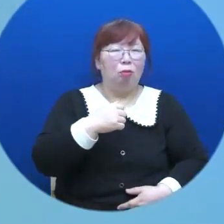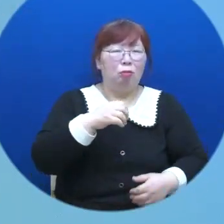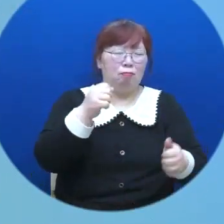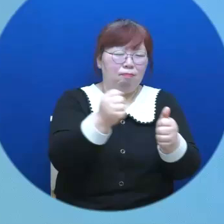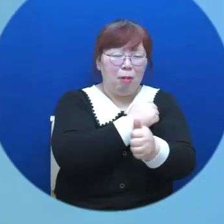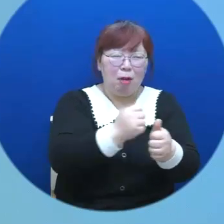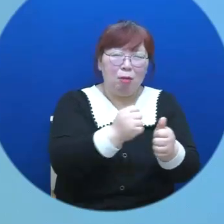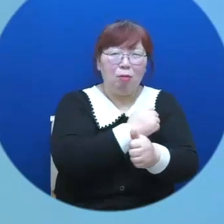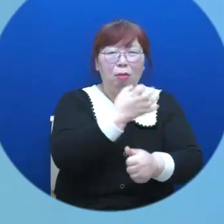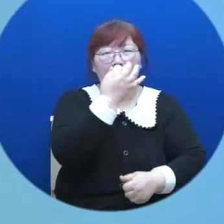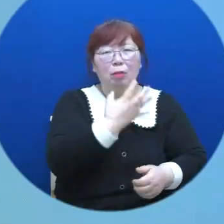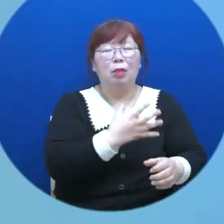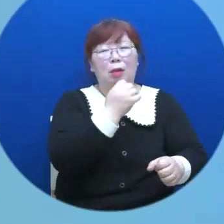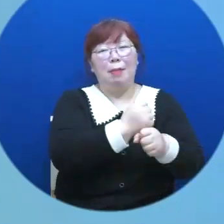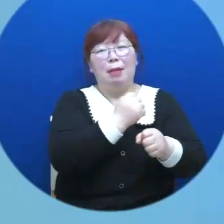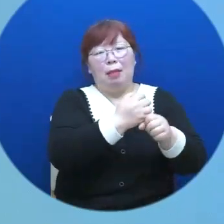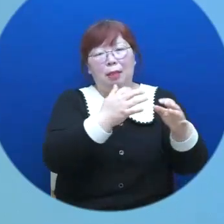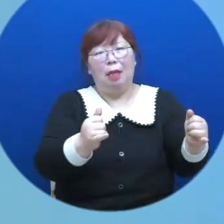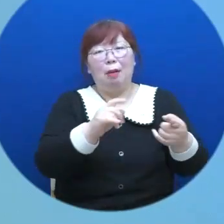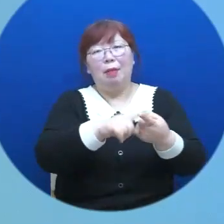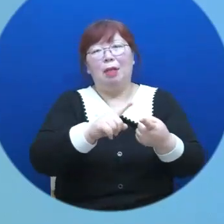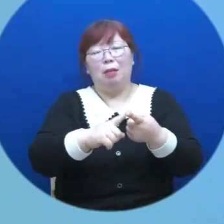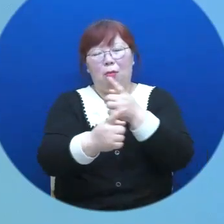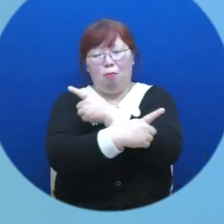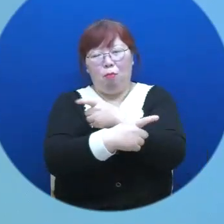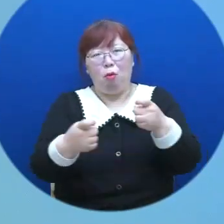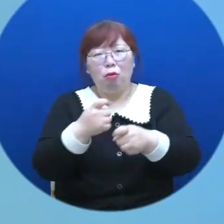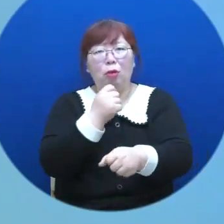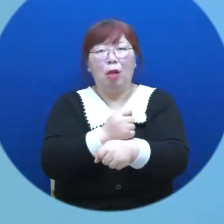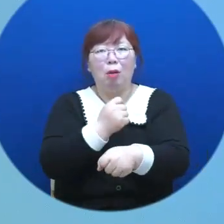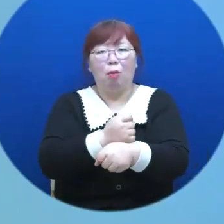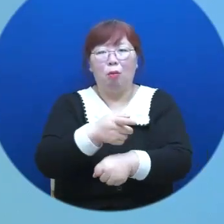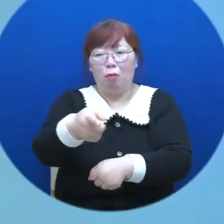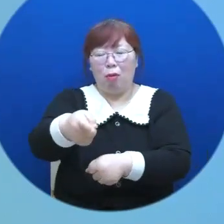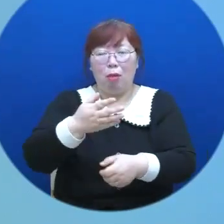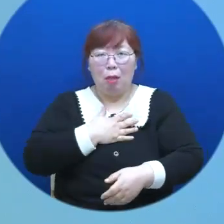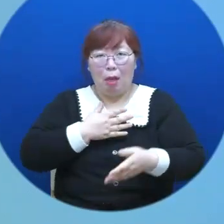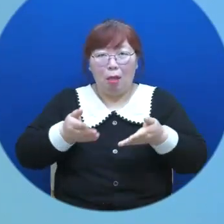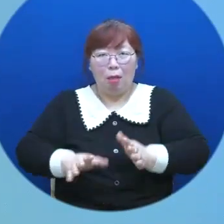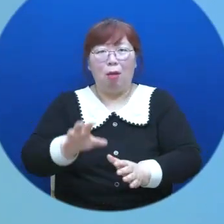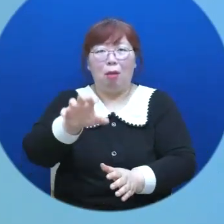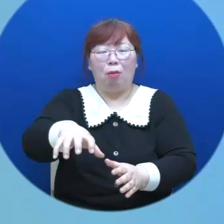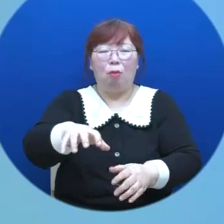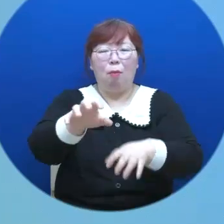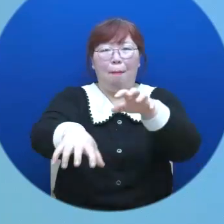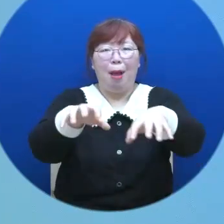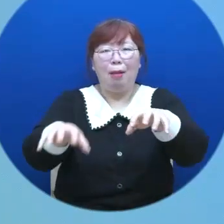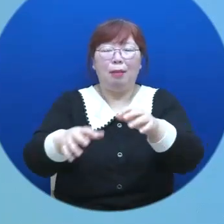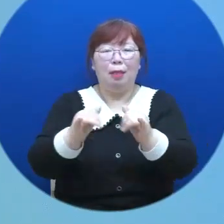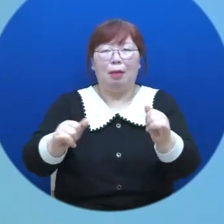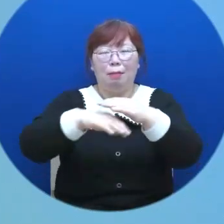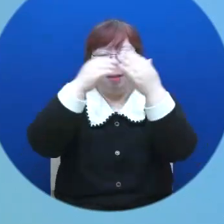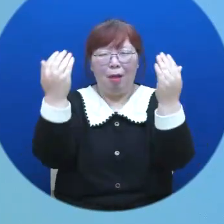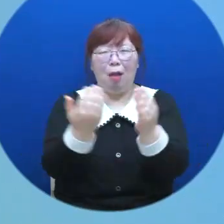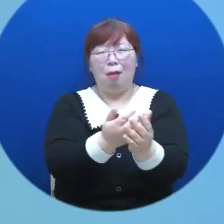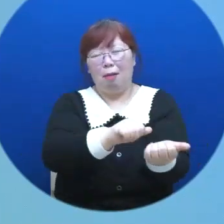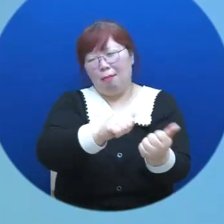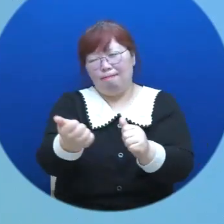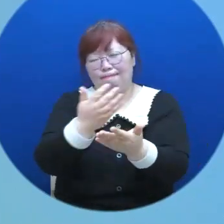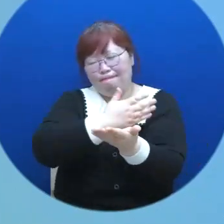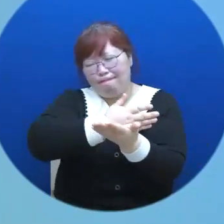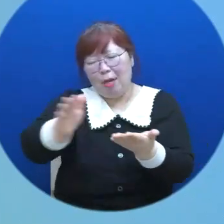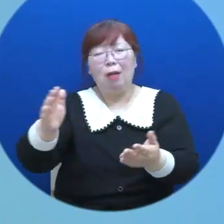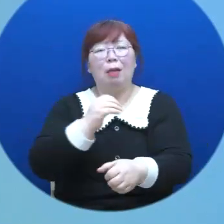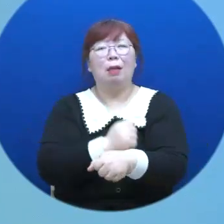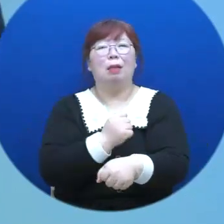복수의 칼날로 고향 사람들을 완전히 쑥대밭되도록 만들어버렸어요. 그러니까 그